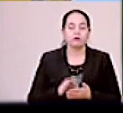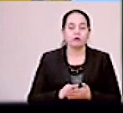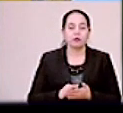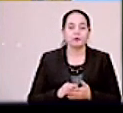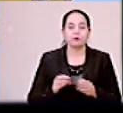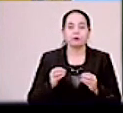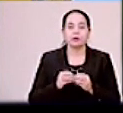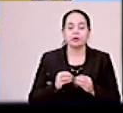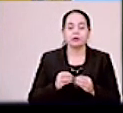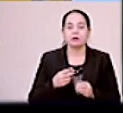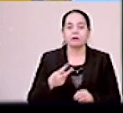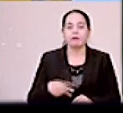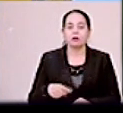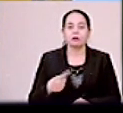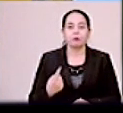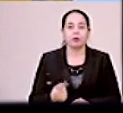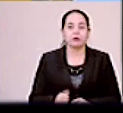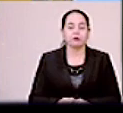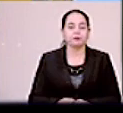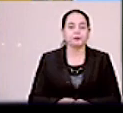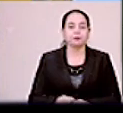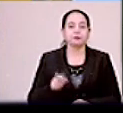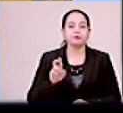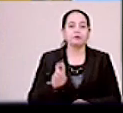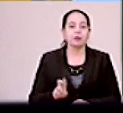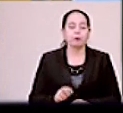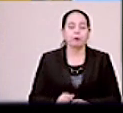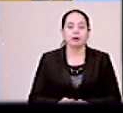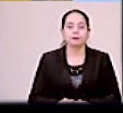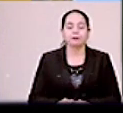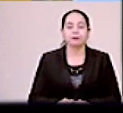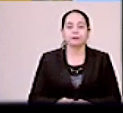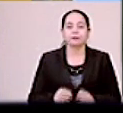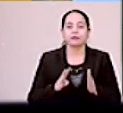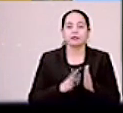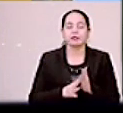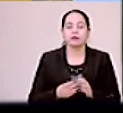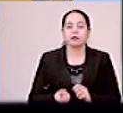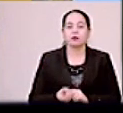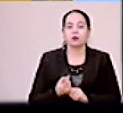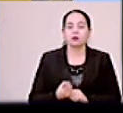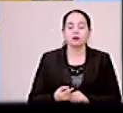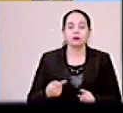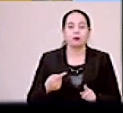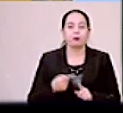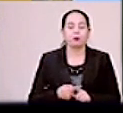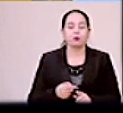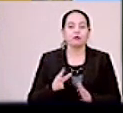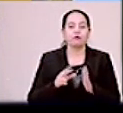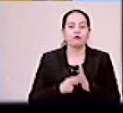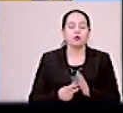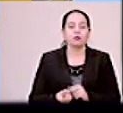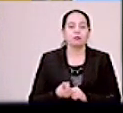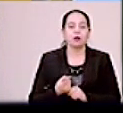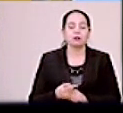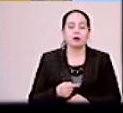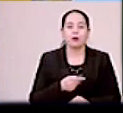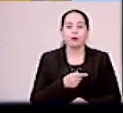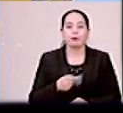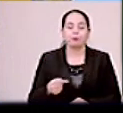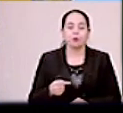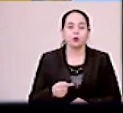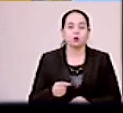– 10 21. Пункт Б. 9 11 плюс 8 11